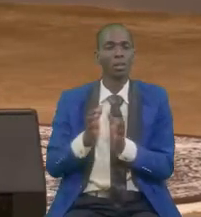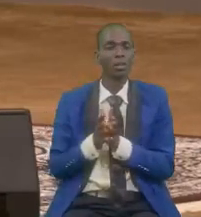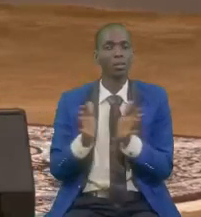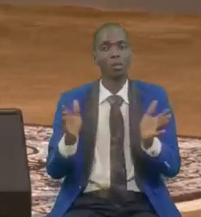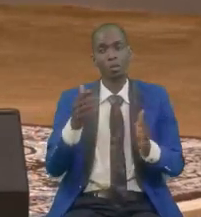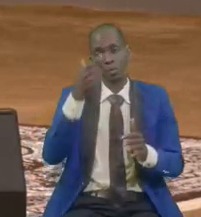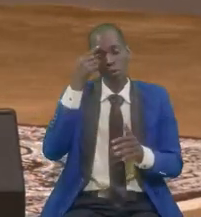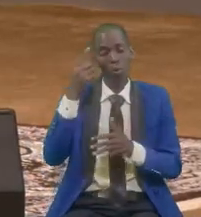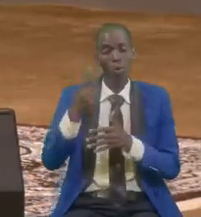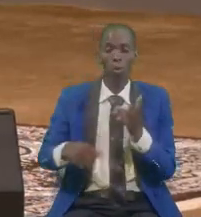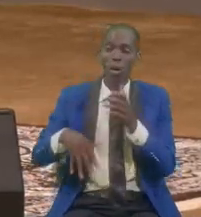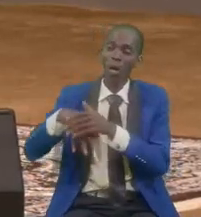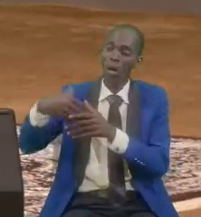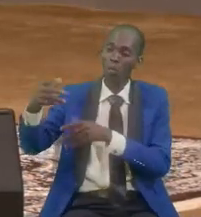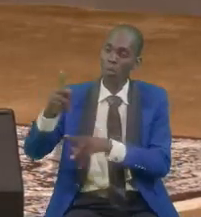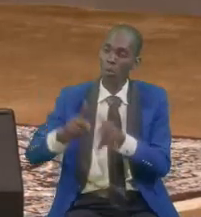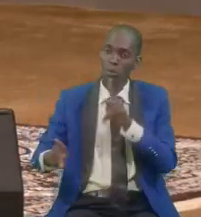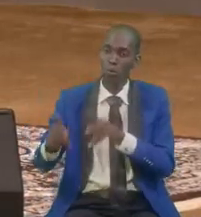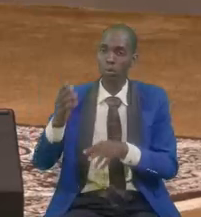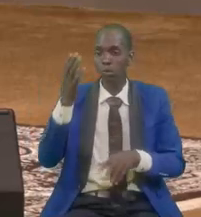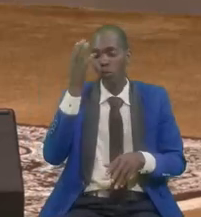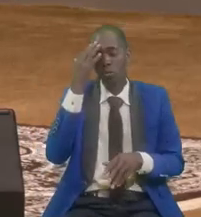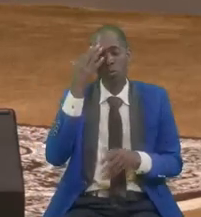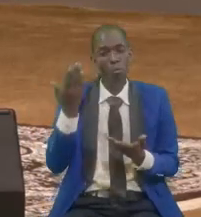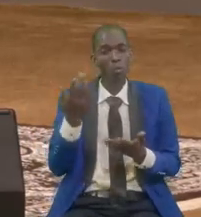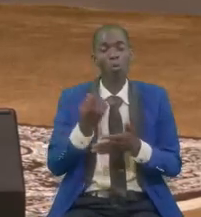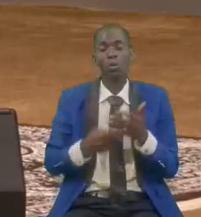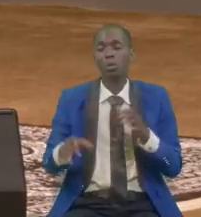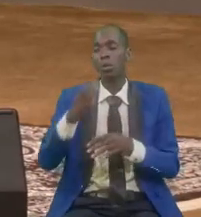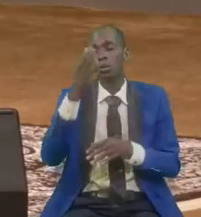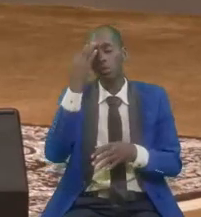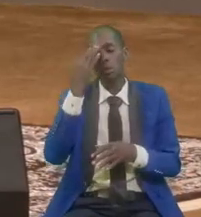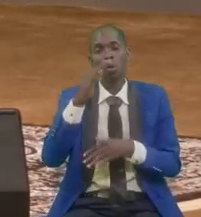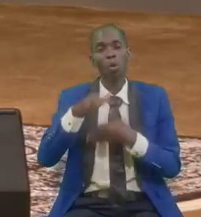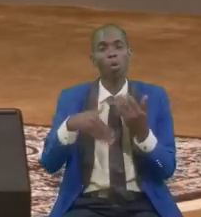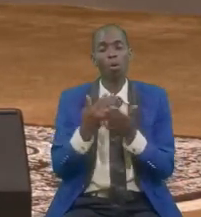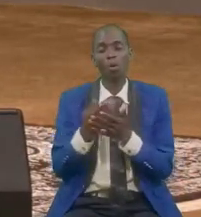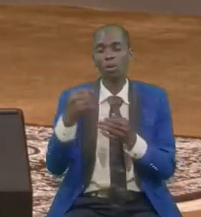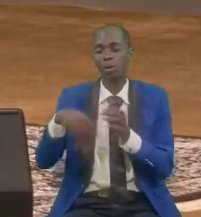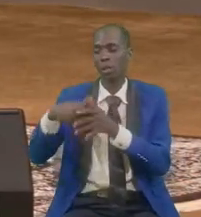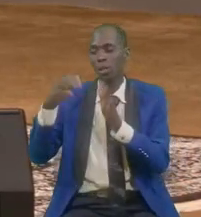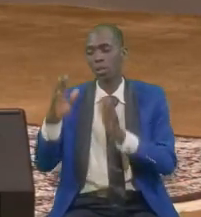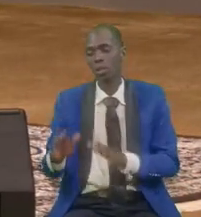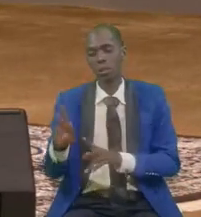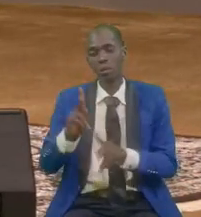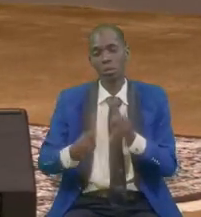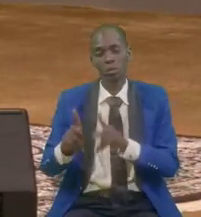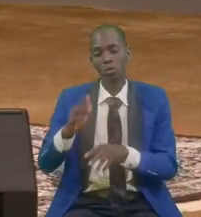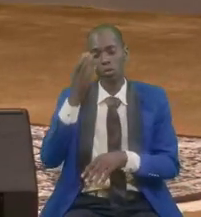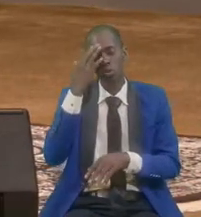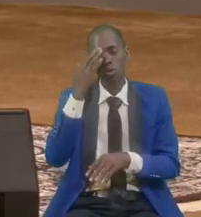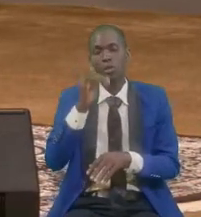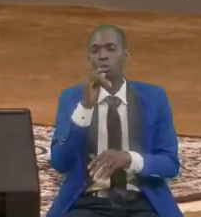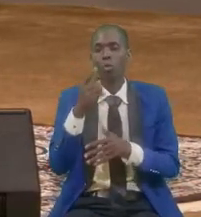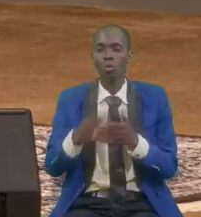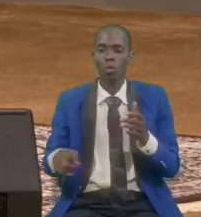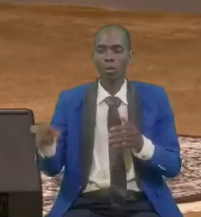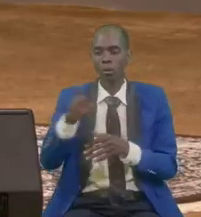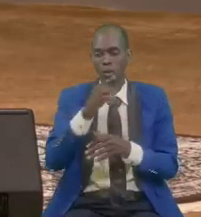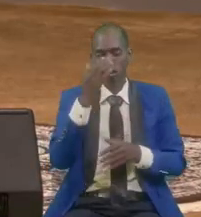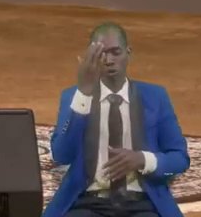que les gens du dehors connaissent de moi? Tout ce qu'ils connaissent, c'est ce qu'ils entendent sur le pupitre. Est-ce